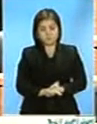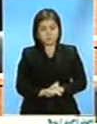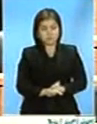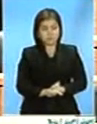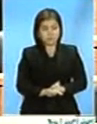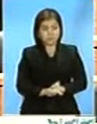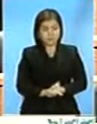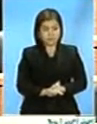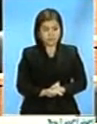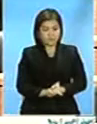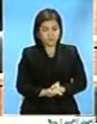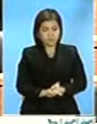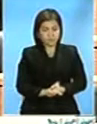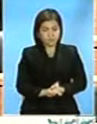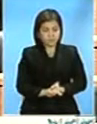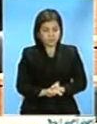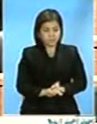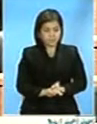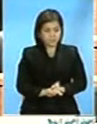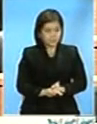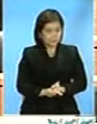ขออนุญาตนะฮะโอเคครับไม่เกิน5นาทีครับ